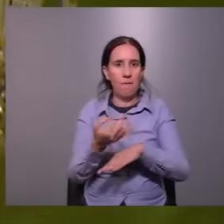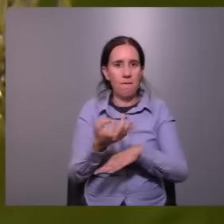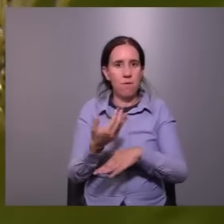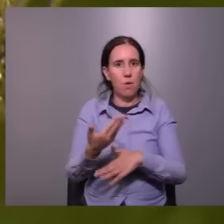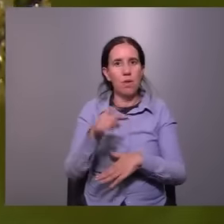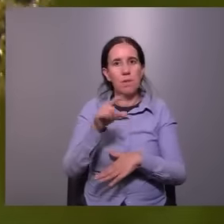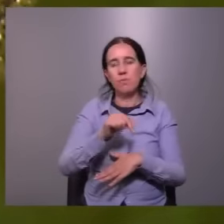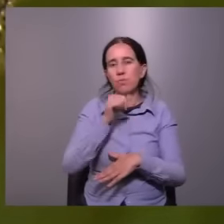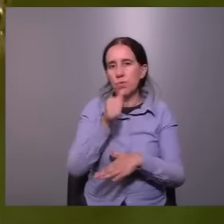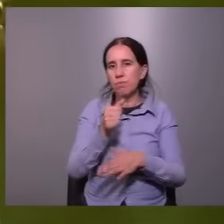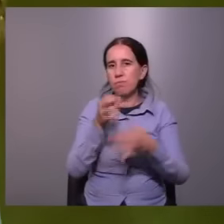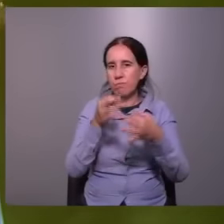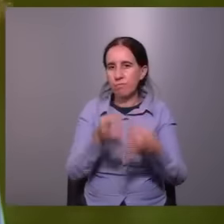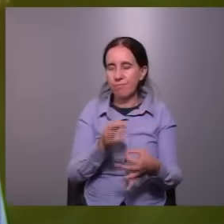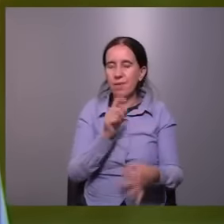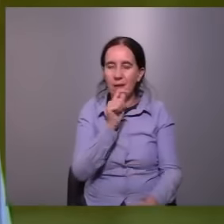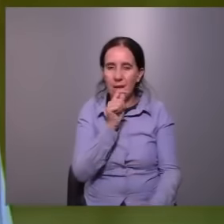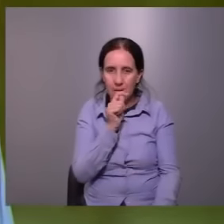seno, Gesù.